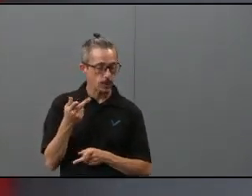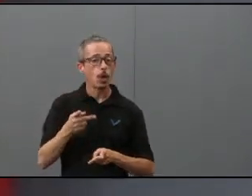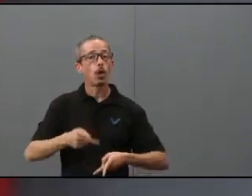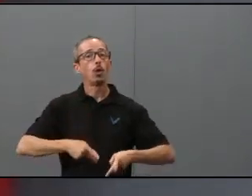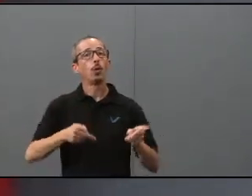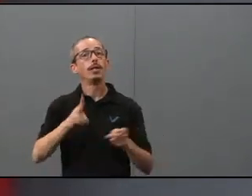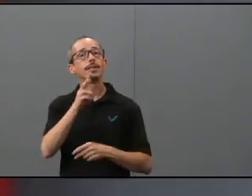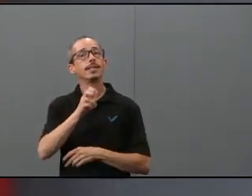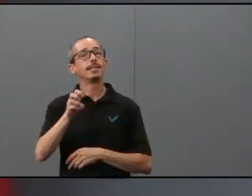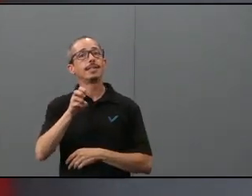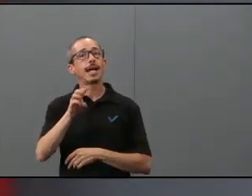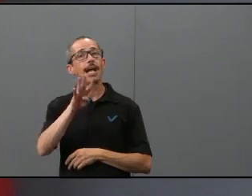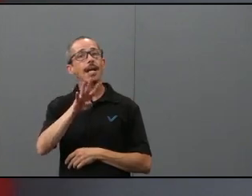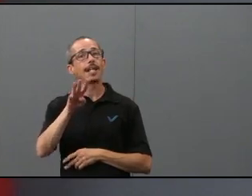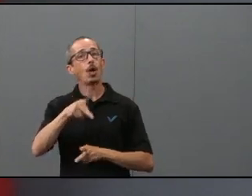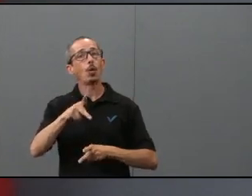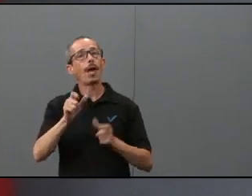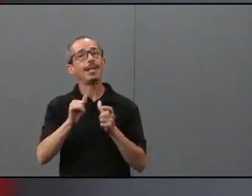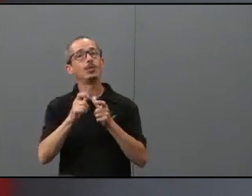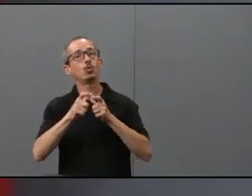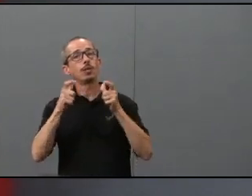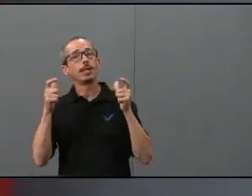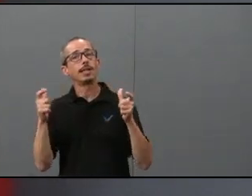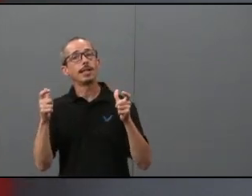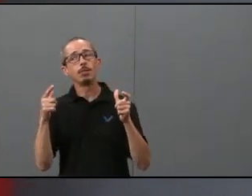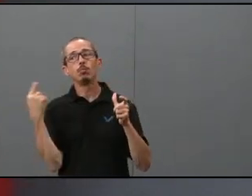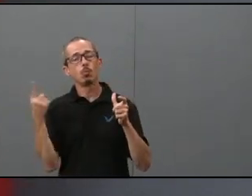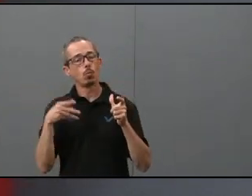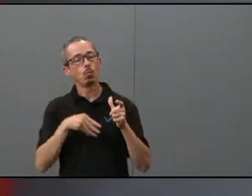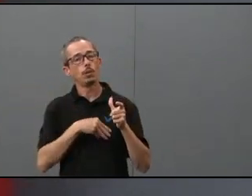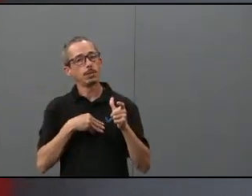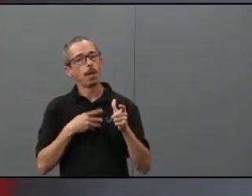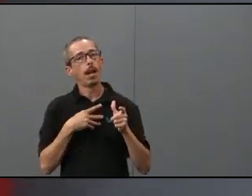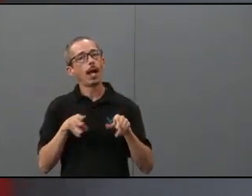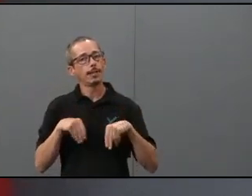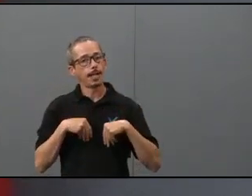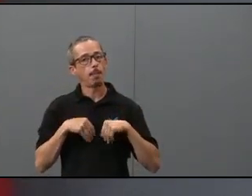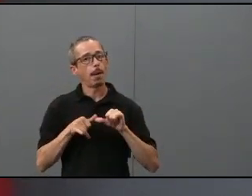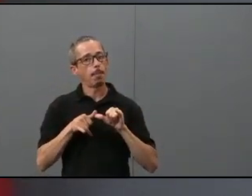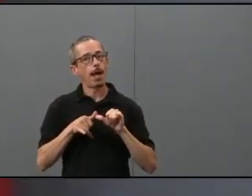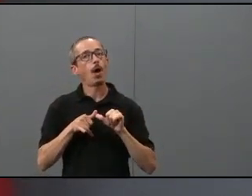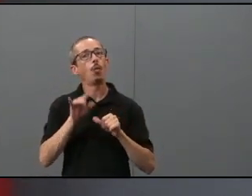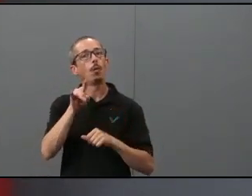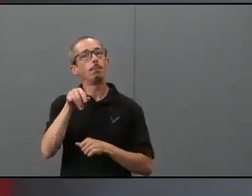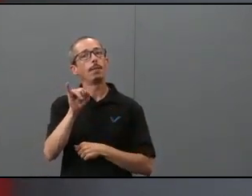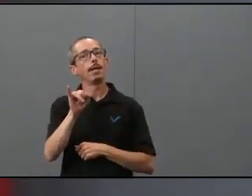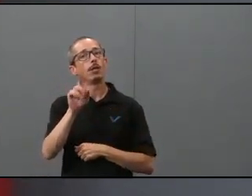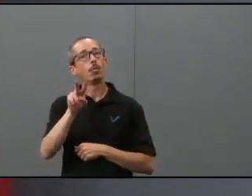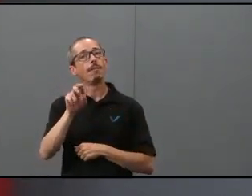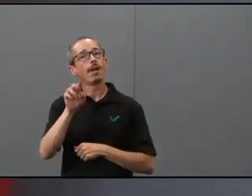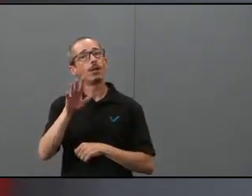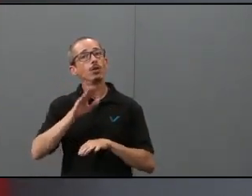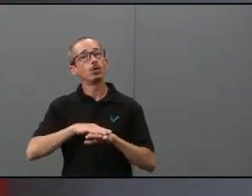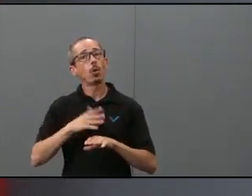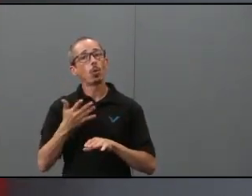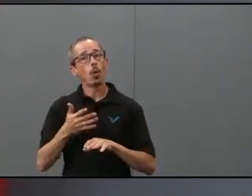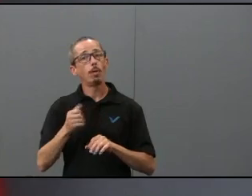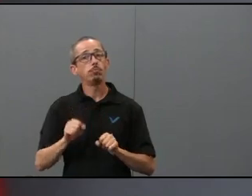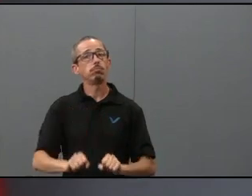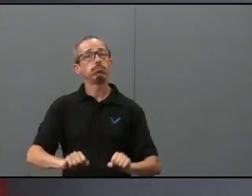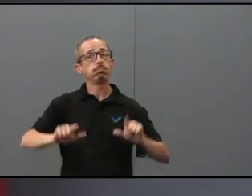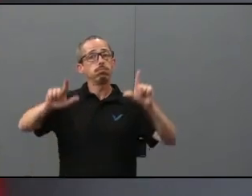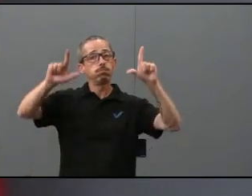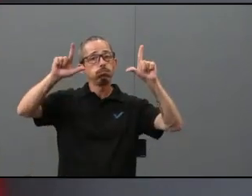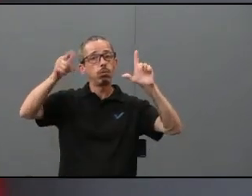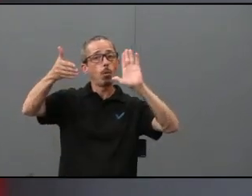industries le Conseil Municipal approuve les plans datés du 8 mai 2024 concernant l'installation d'une enseignne